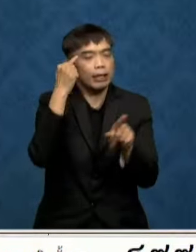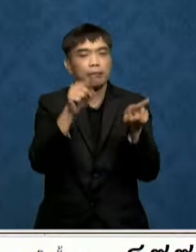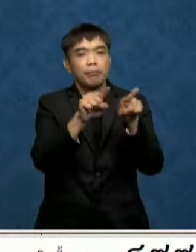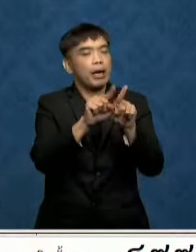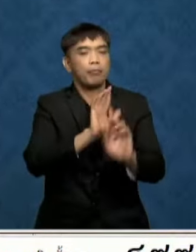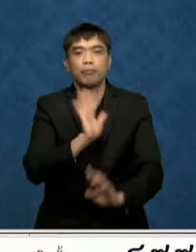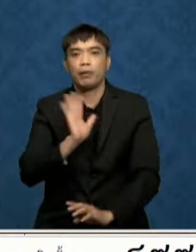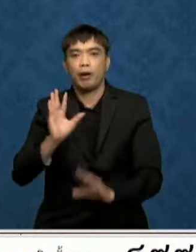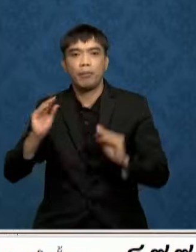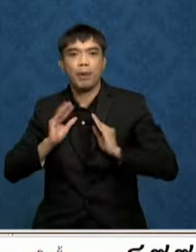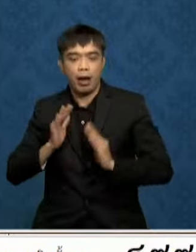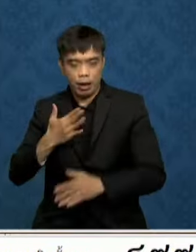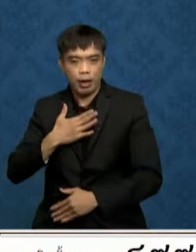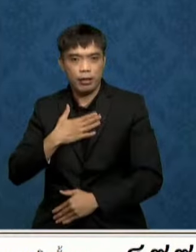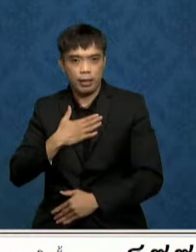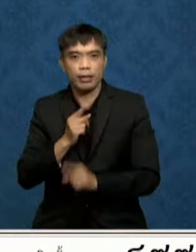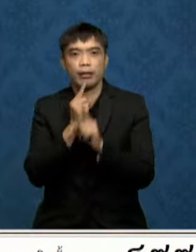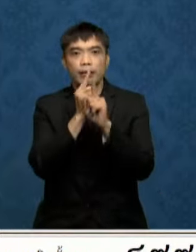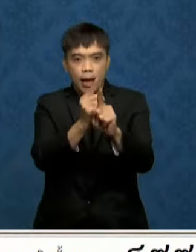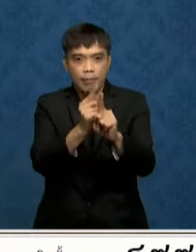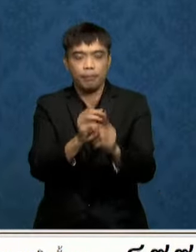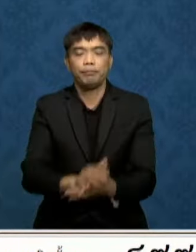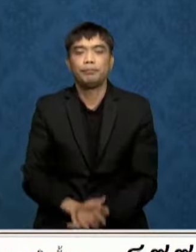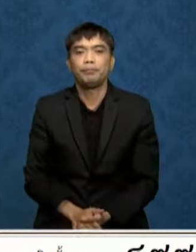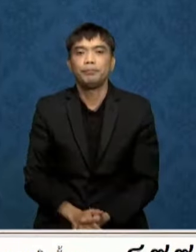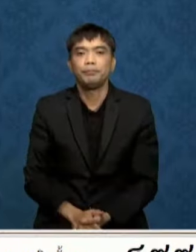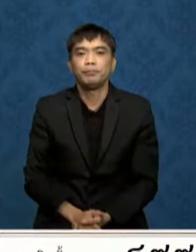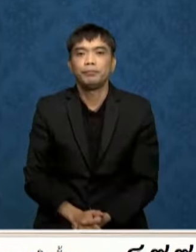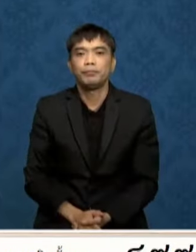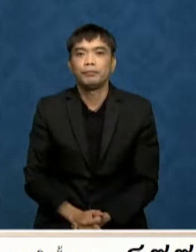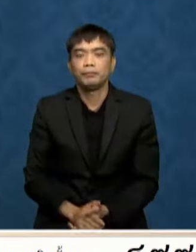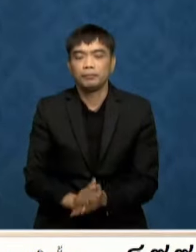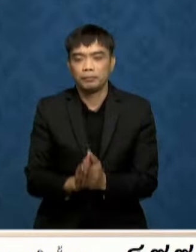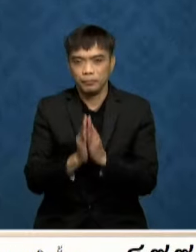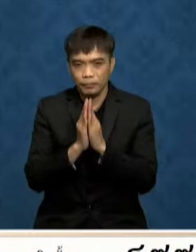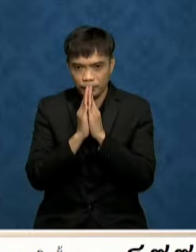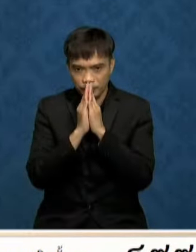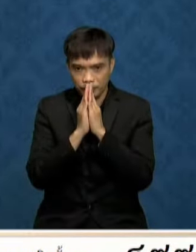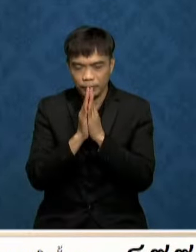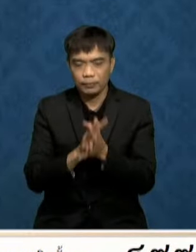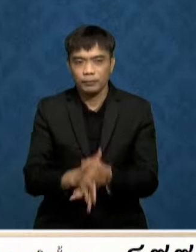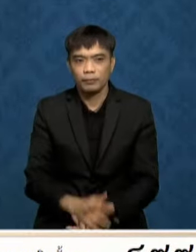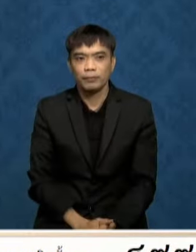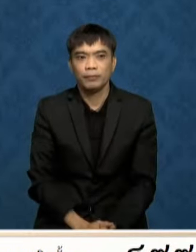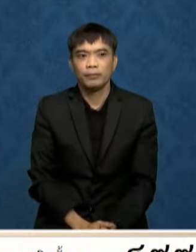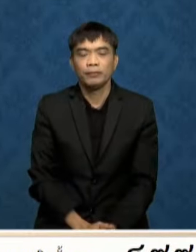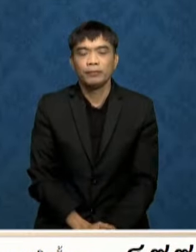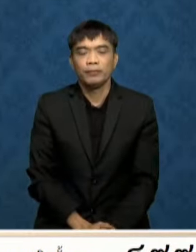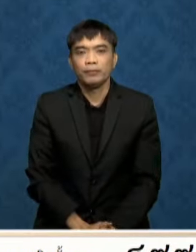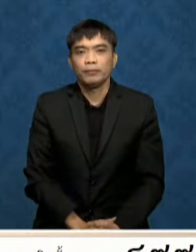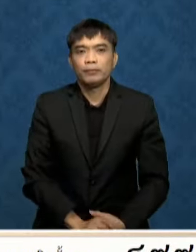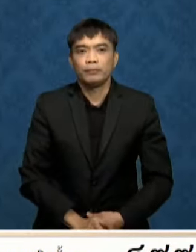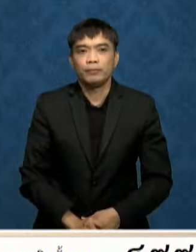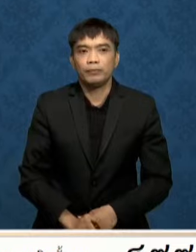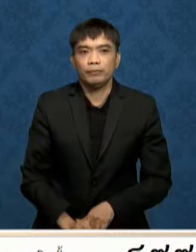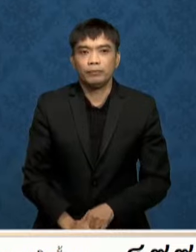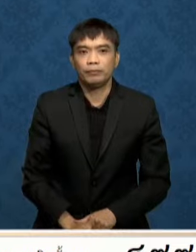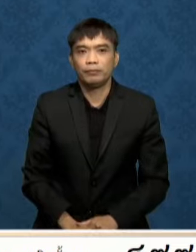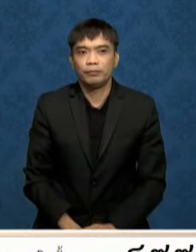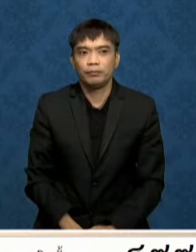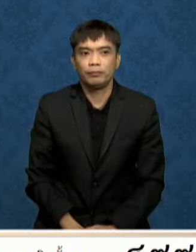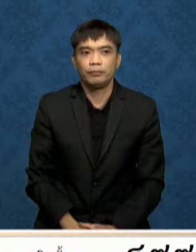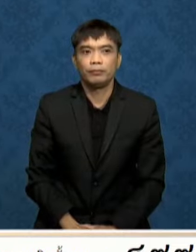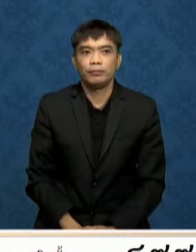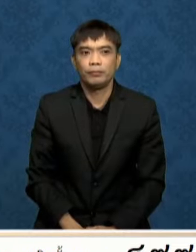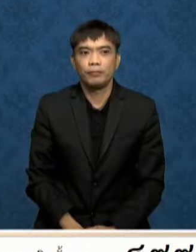ยันสงวนคำแปรยติค่ะขอบพระคุณค่ะท่านประธานครับเอ่อผู้อภิปรายที่ส่งคกับไปติหมดแล้ว